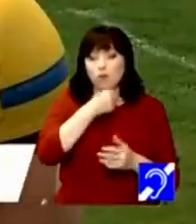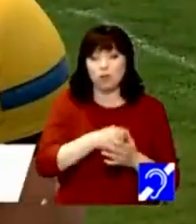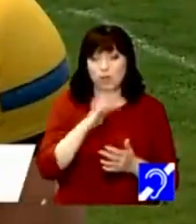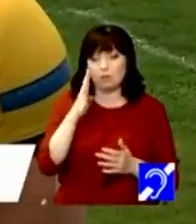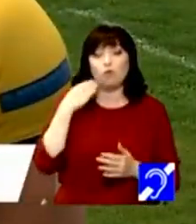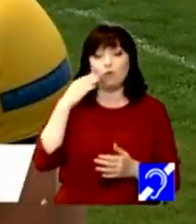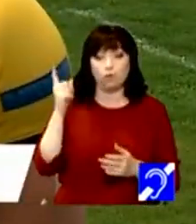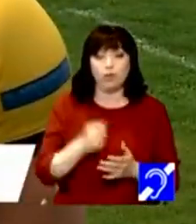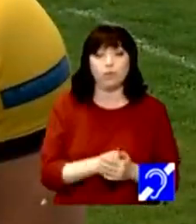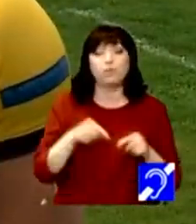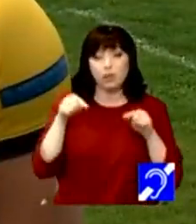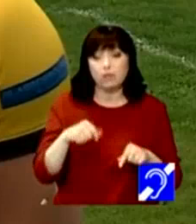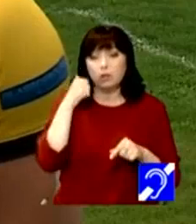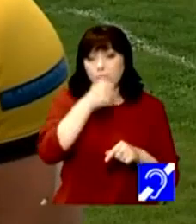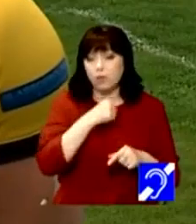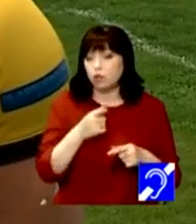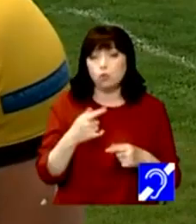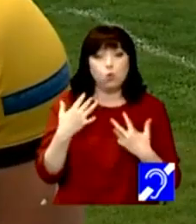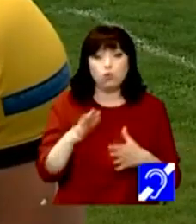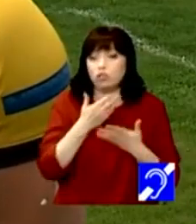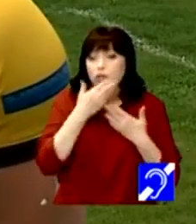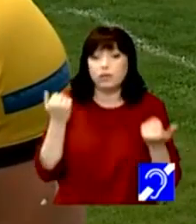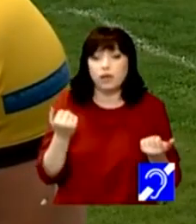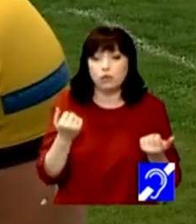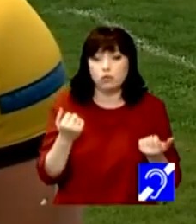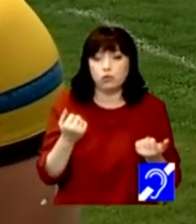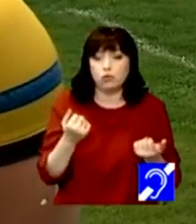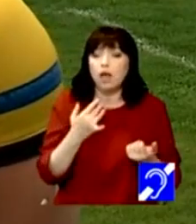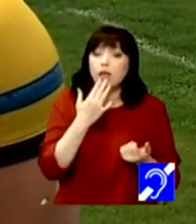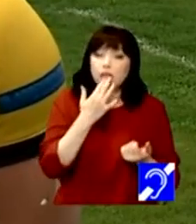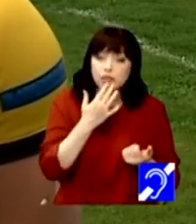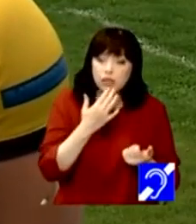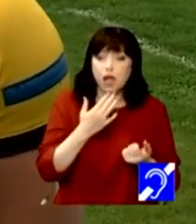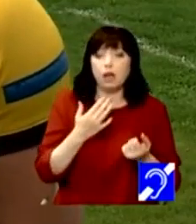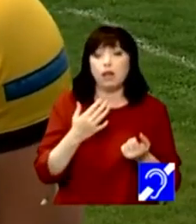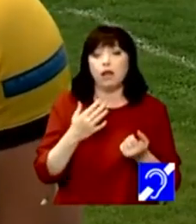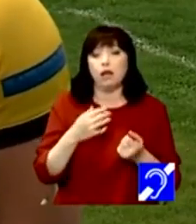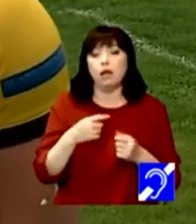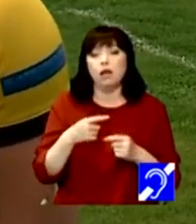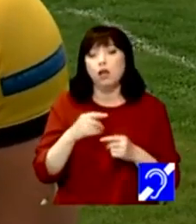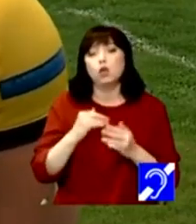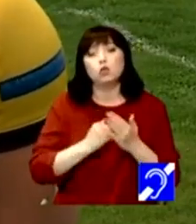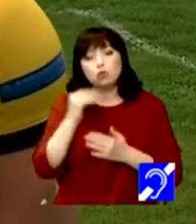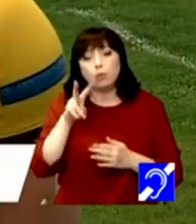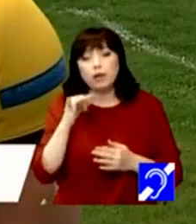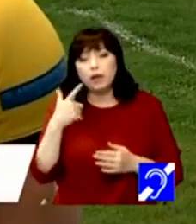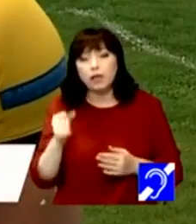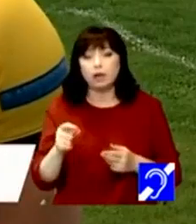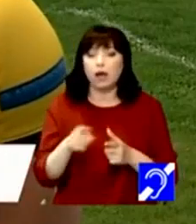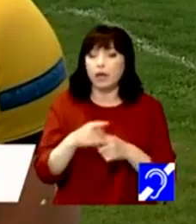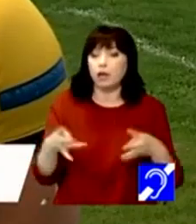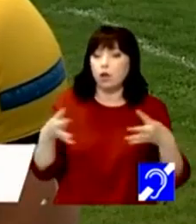Anul acesta nu mai există divizia națională senior și Superliga, s-au